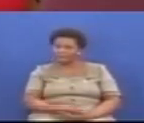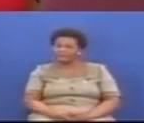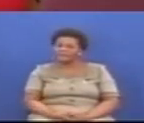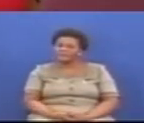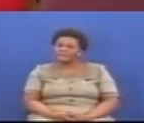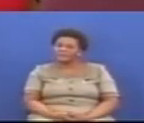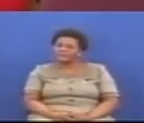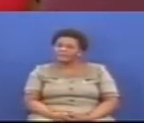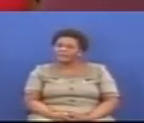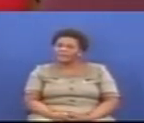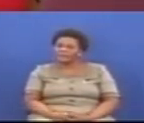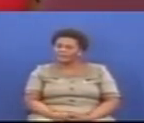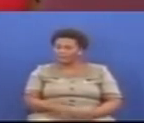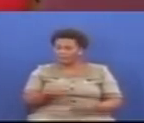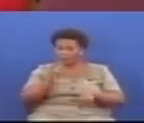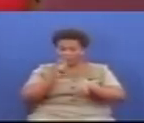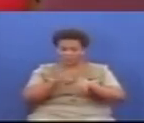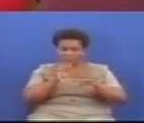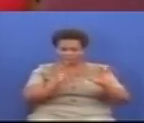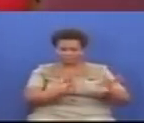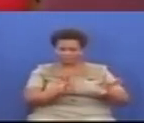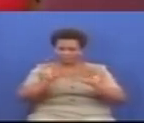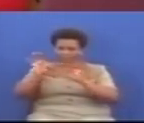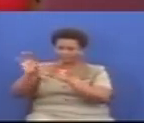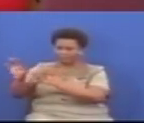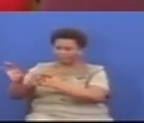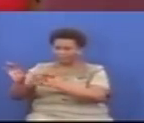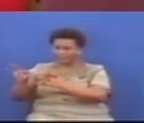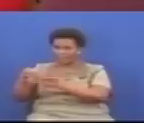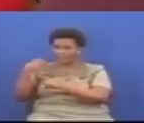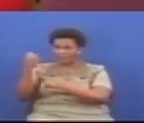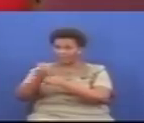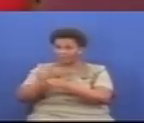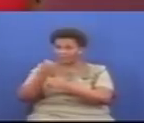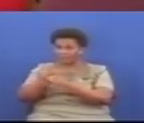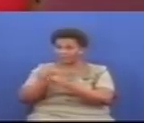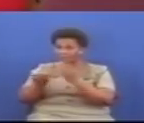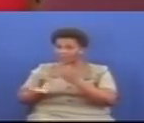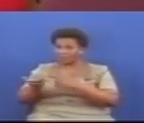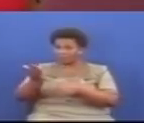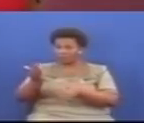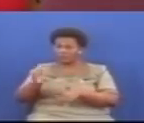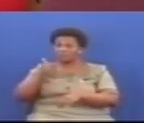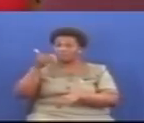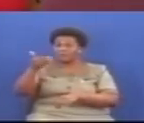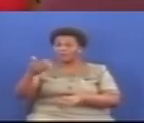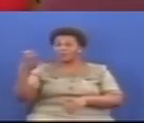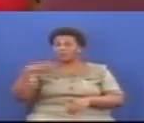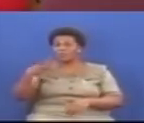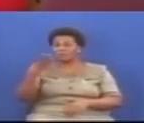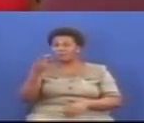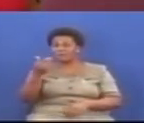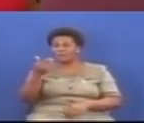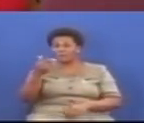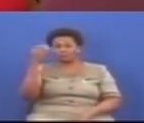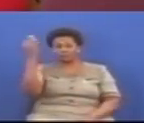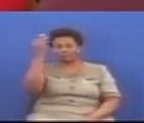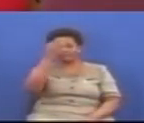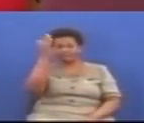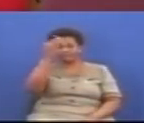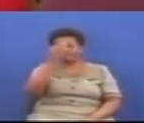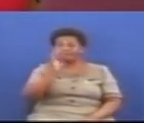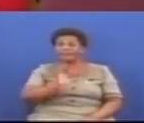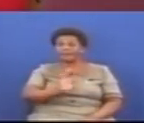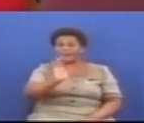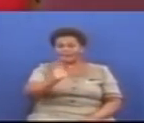Kwa hiyo nitaomba tutakapoahirisha shughuli hizi asubuhi baada ya waziri wa fedha na mipango kusoma hotuba yake, tukishaahirisha wale